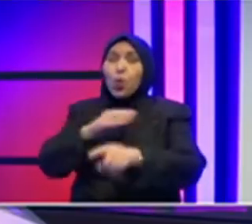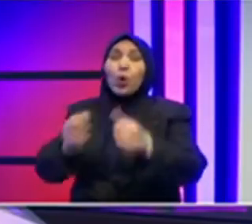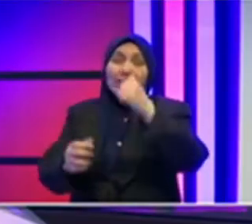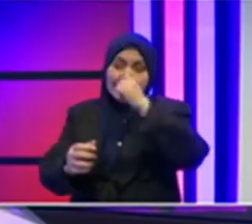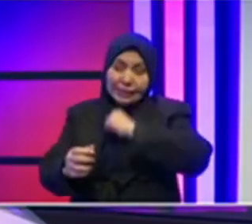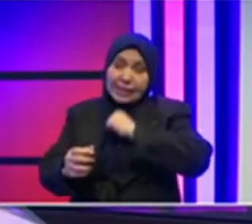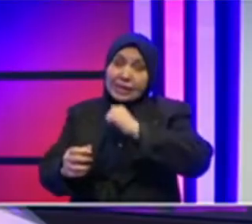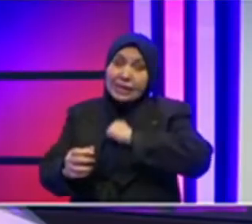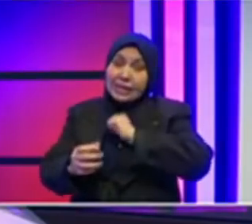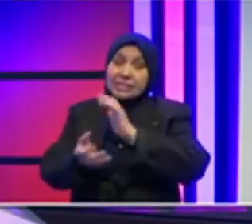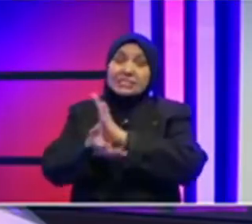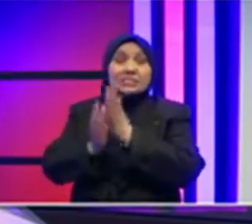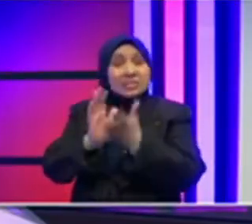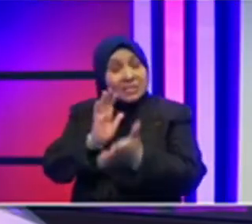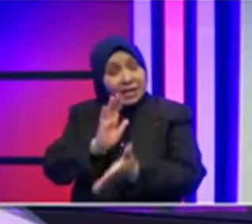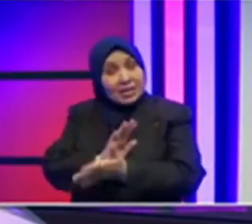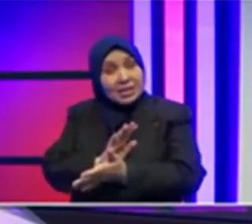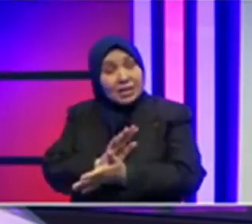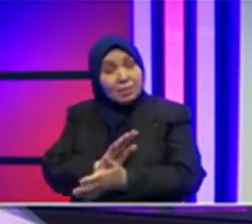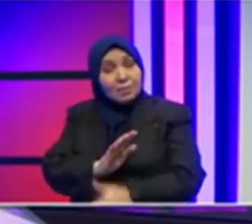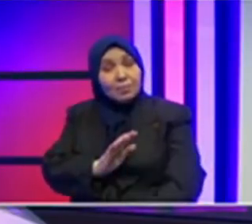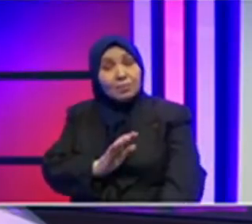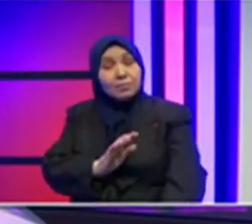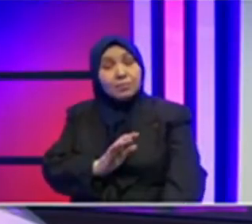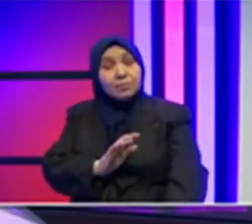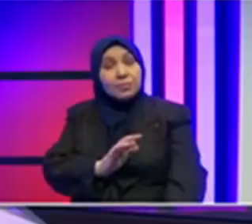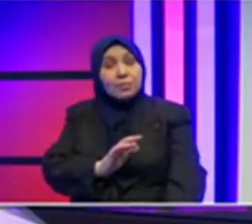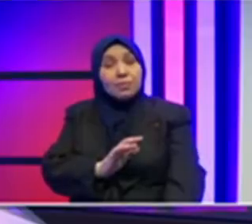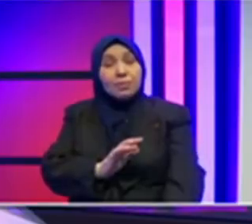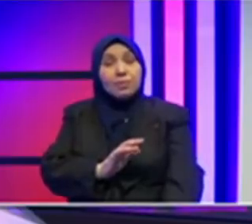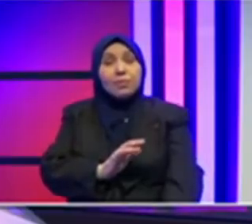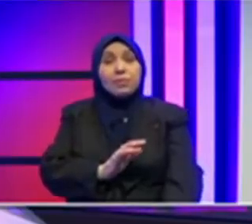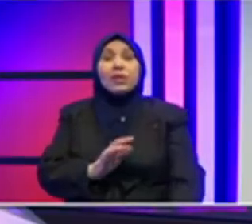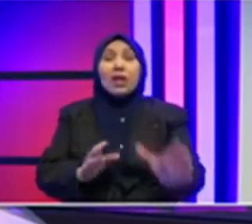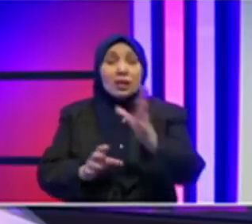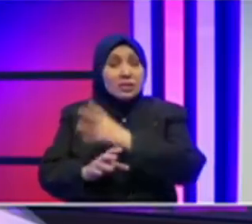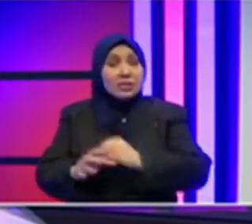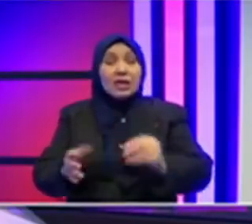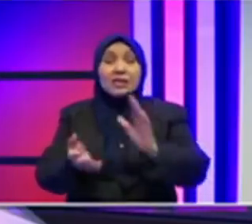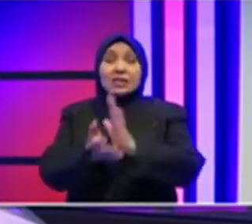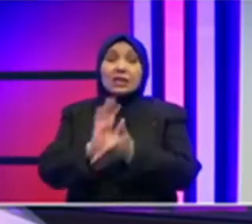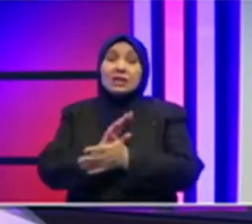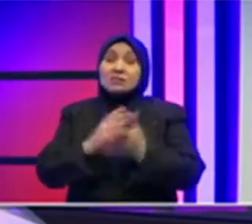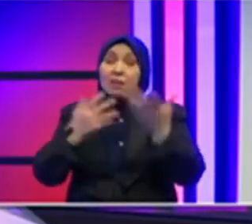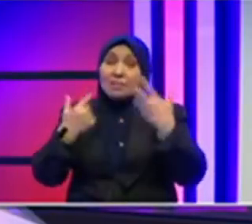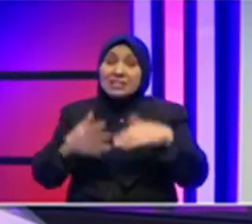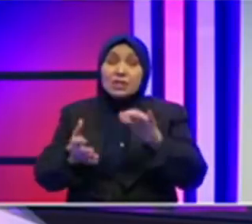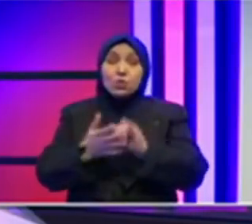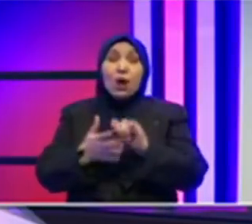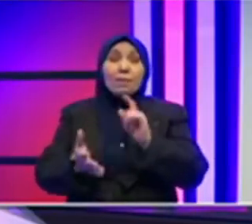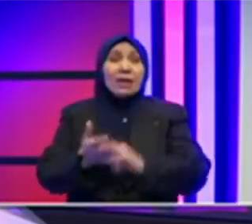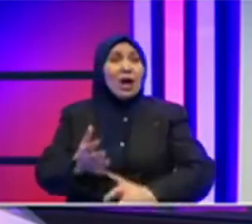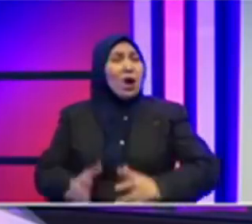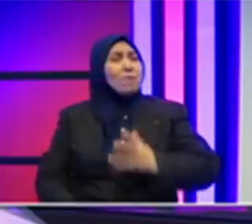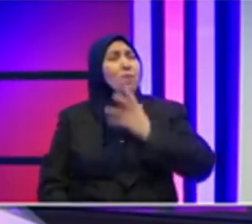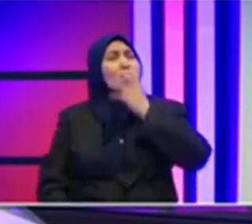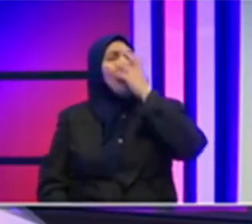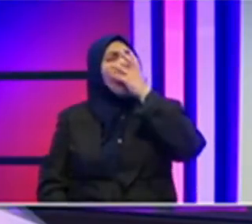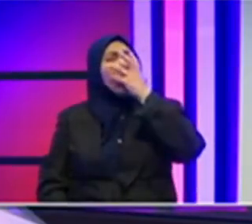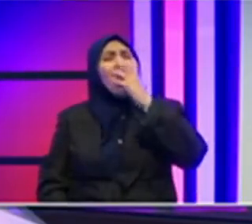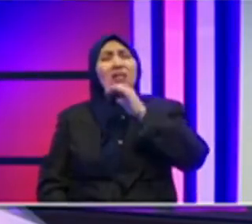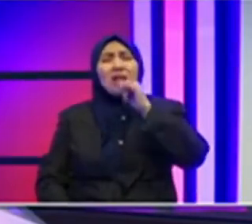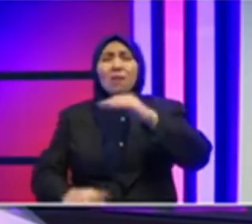Dan falyanzur hal yuzhibanna kaiduhu ma yaghid, dan lihat selepas itu apa yang kamu marah sangat, tak puas